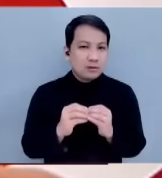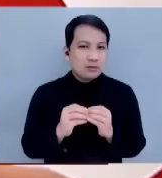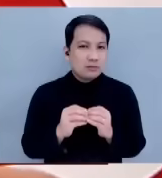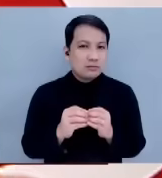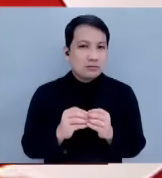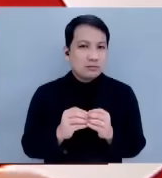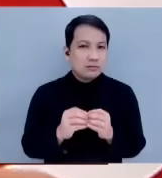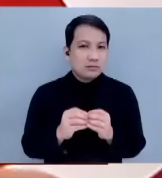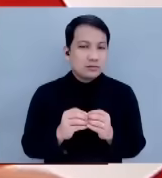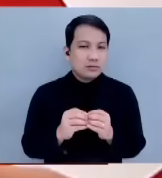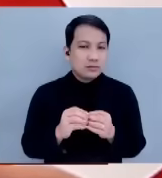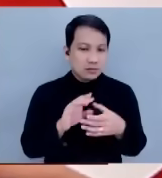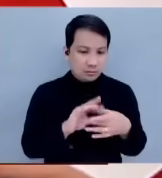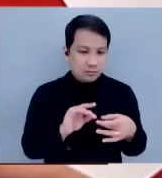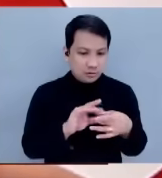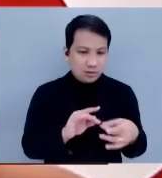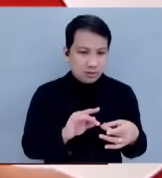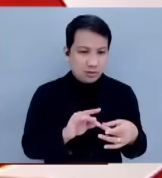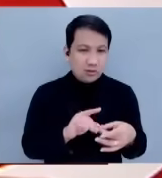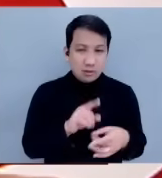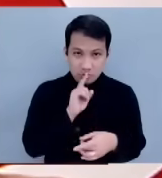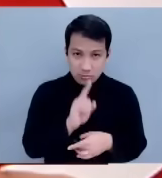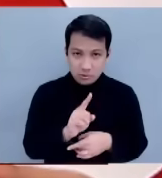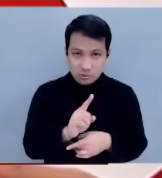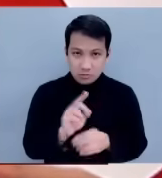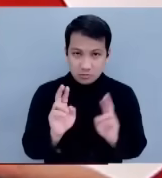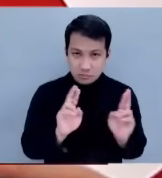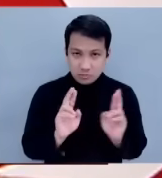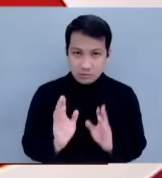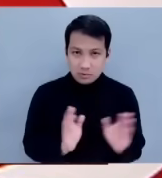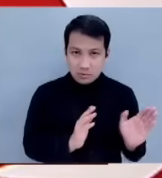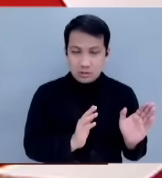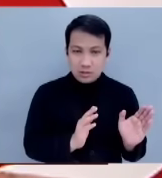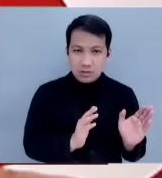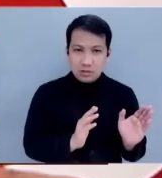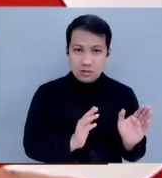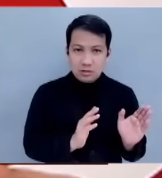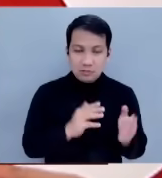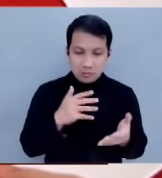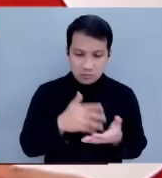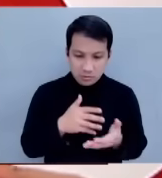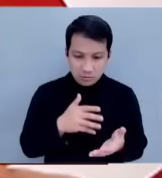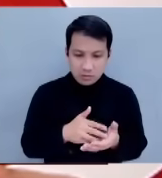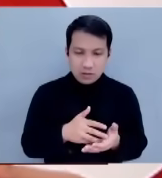yung mga stories na talagang pinaghandaan, pinag-aralan,